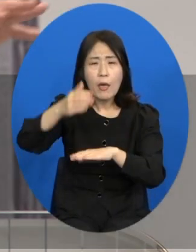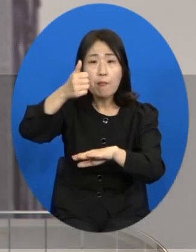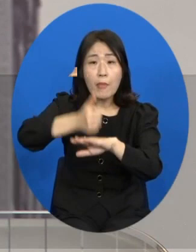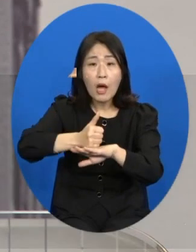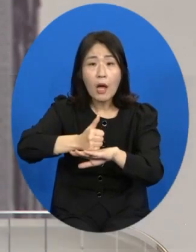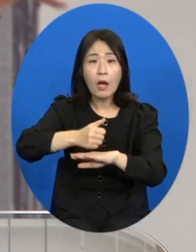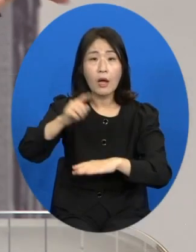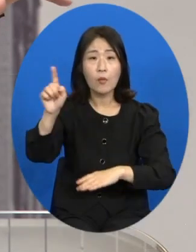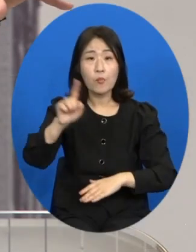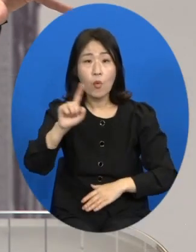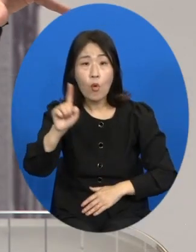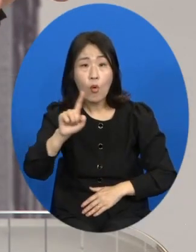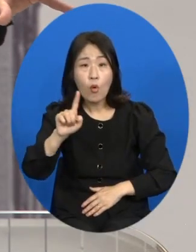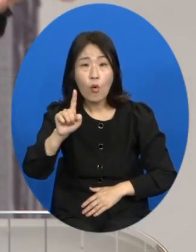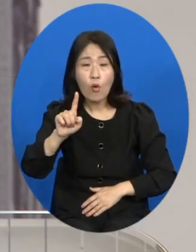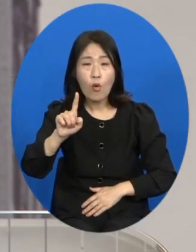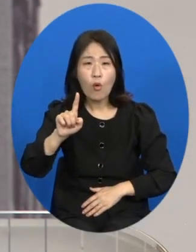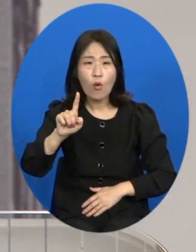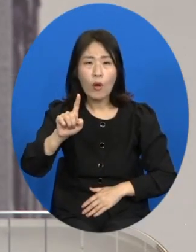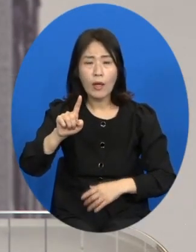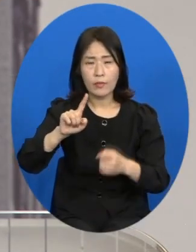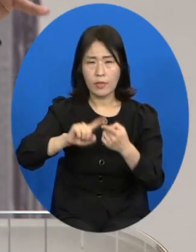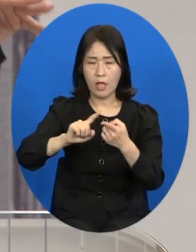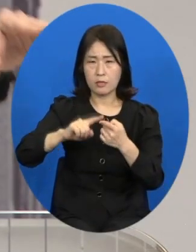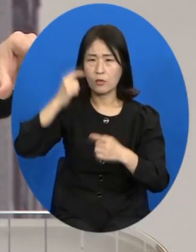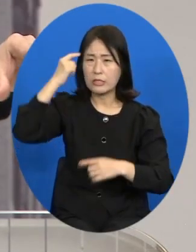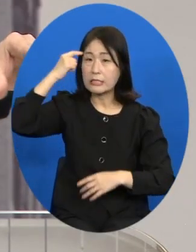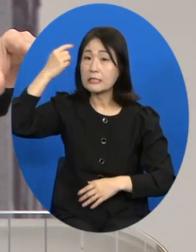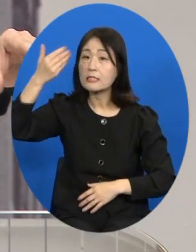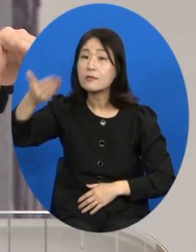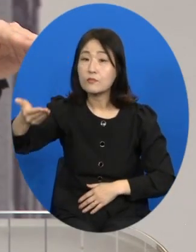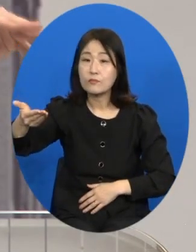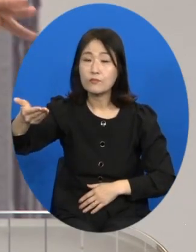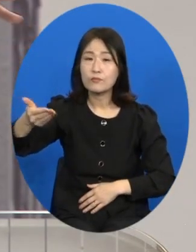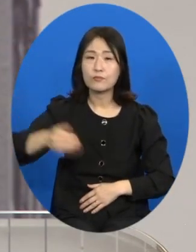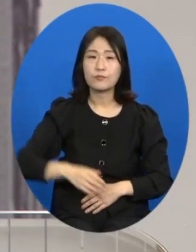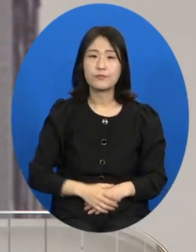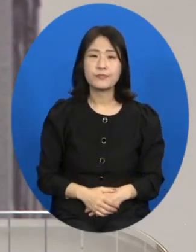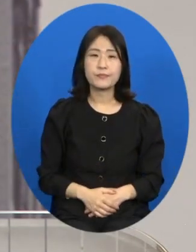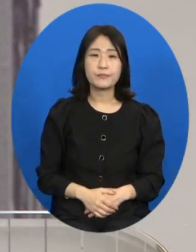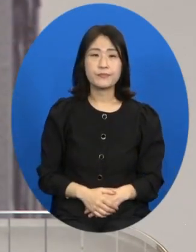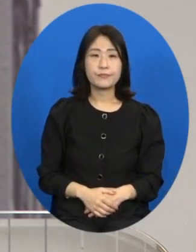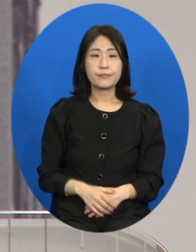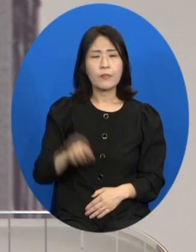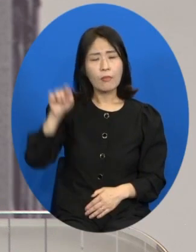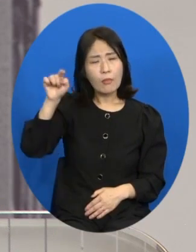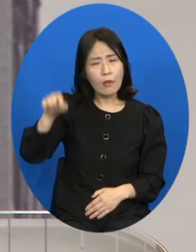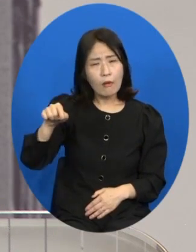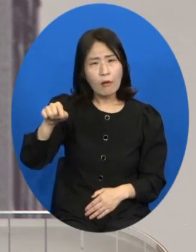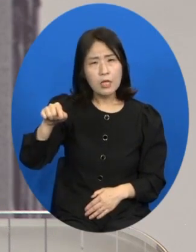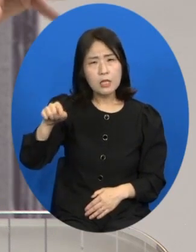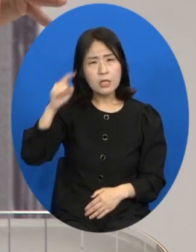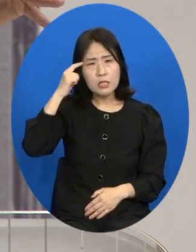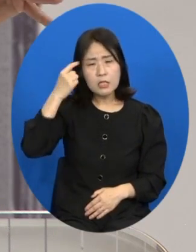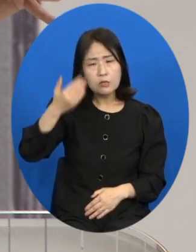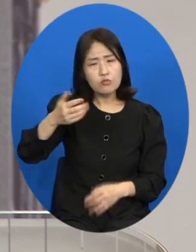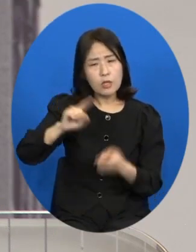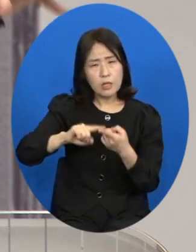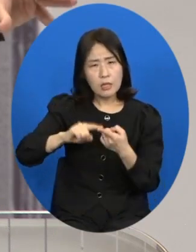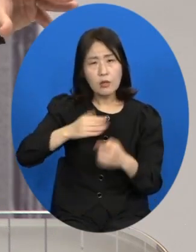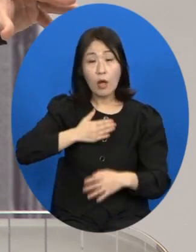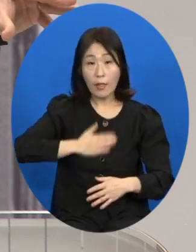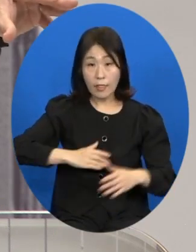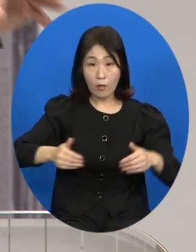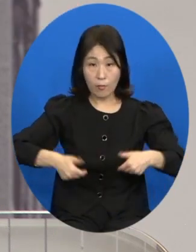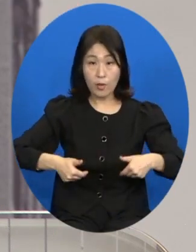결승선에 가면 어떤 일이 있습니까 그 질문을 하고 있는 것이죠 여기에 대해서는 반드시 알아야 돼요 무슨